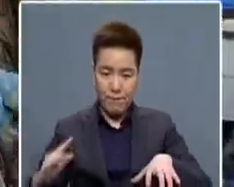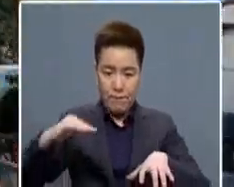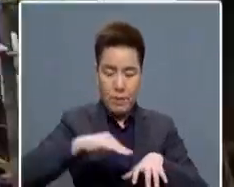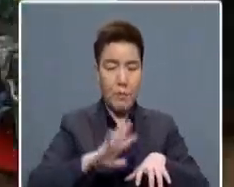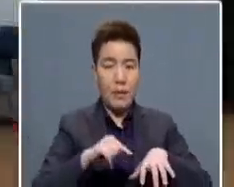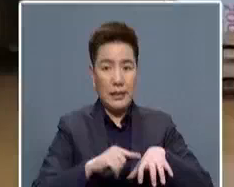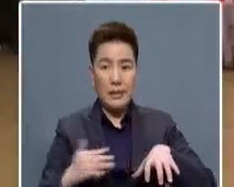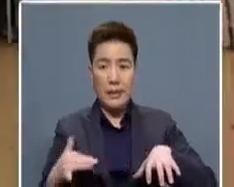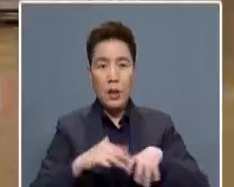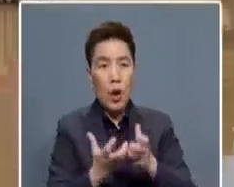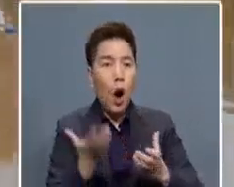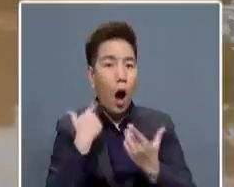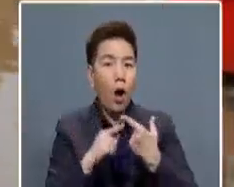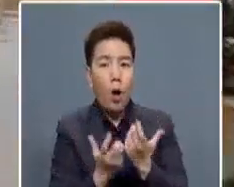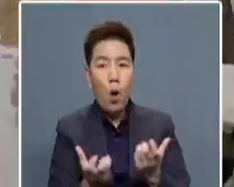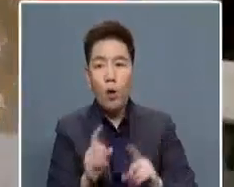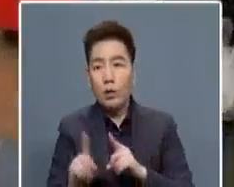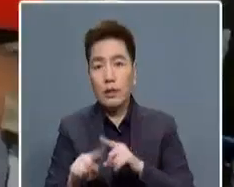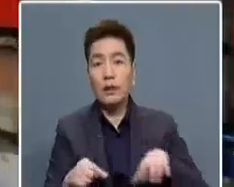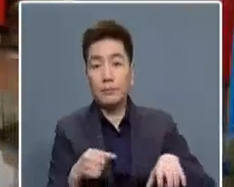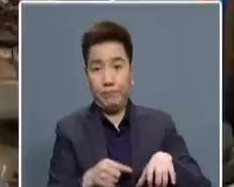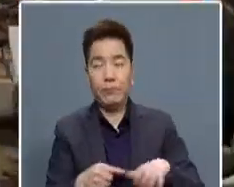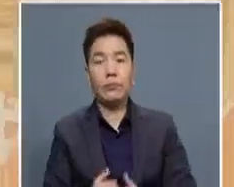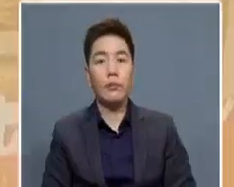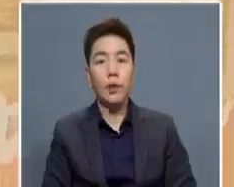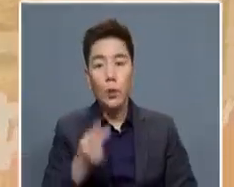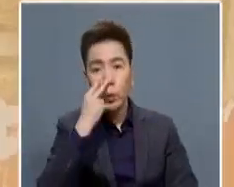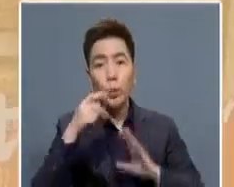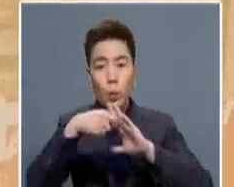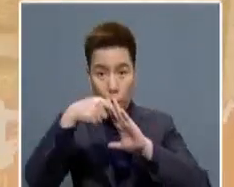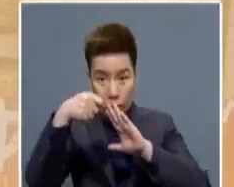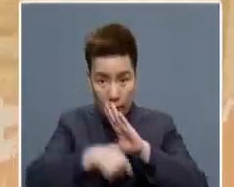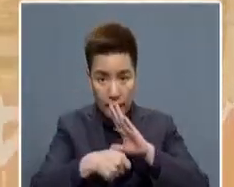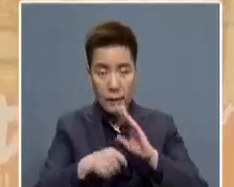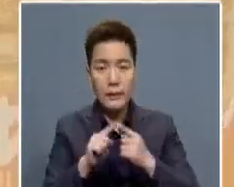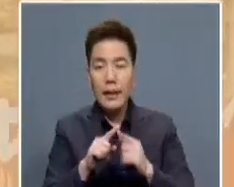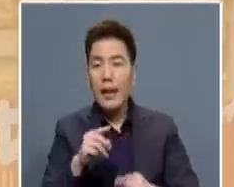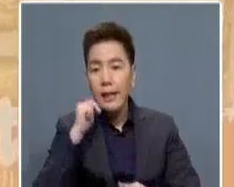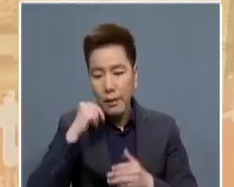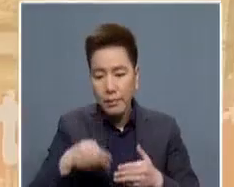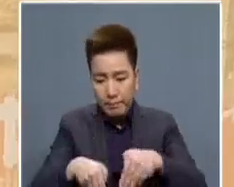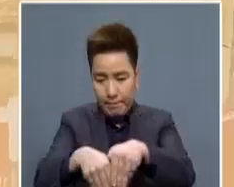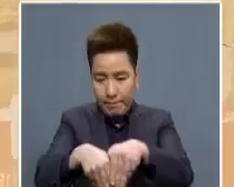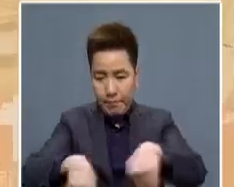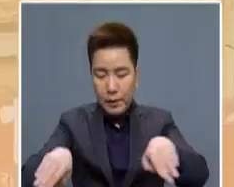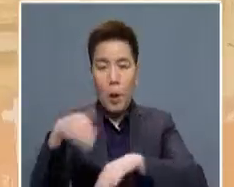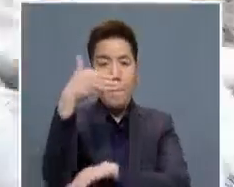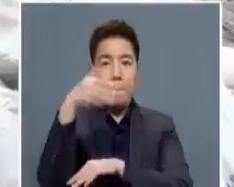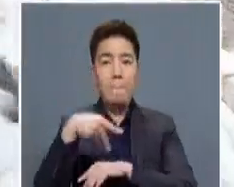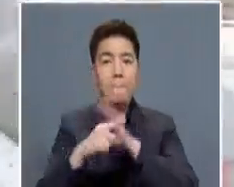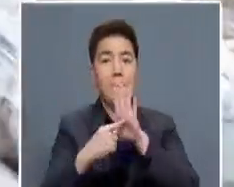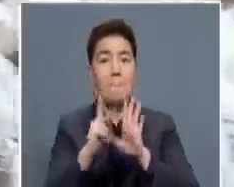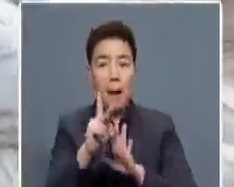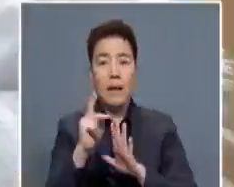น้ำไหลเข้าไปทั่วโบราณสถานอยู่ที่โคราชเหมือนกันกลับไปที่เขื่อนลำพระเพลิงครับที่อำเภอปักธงชัยตอนนี้